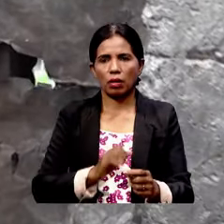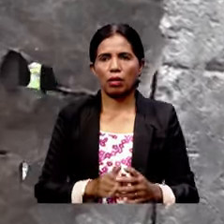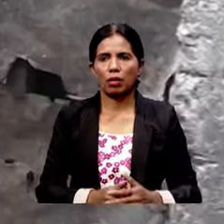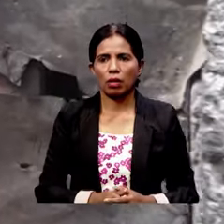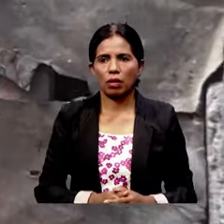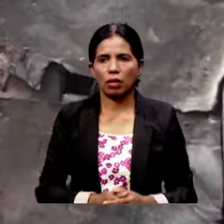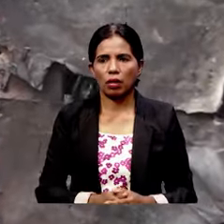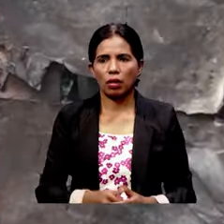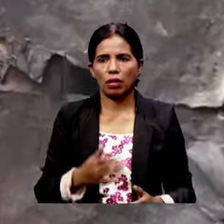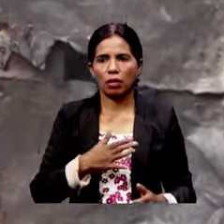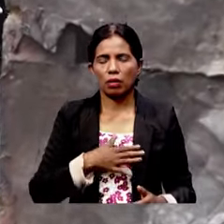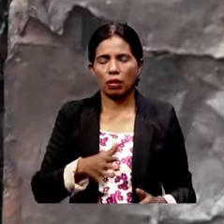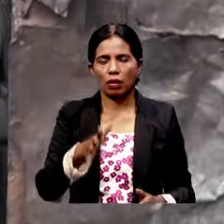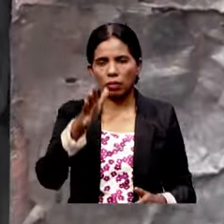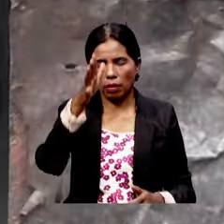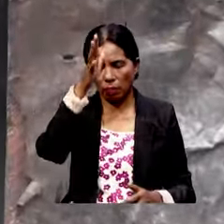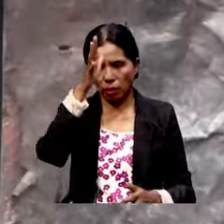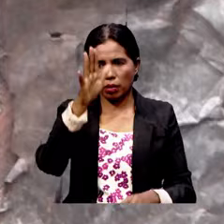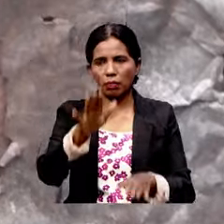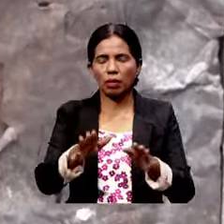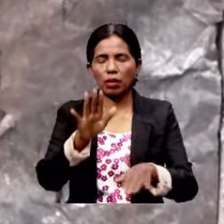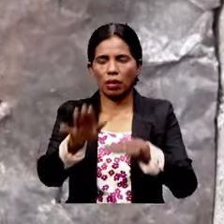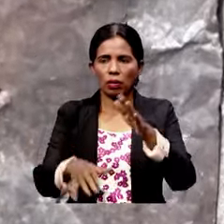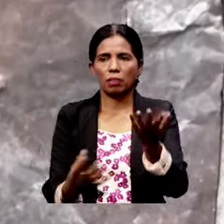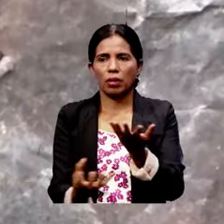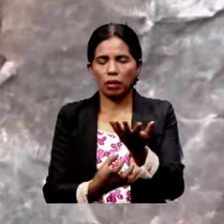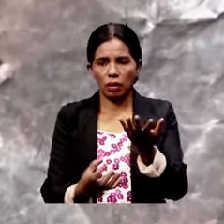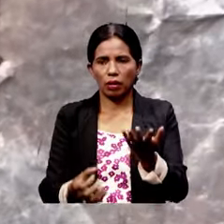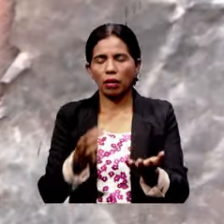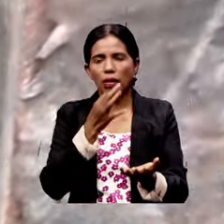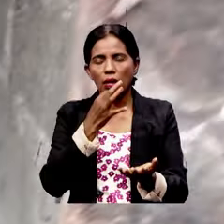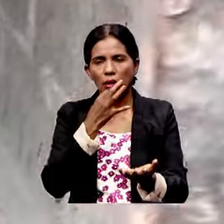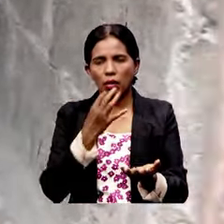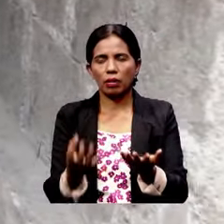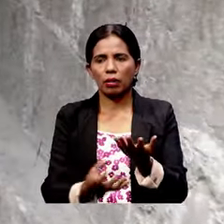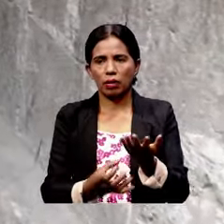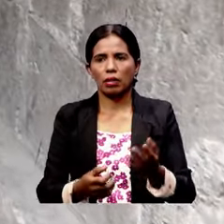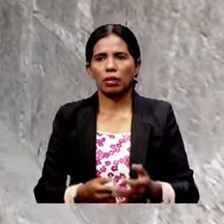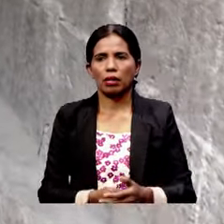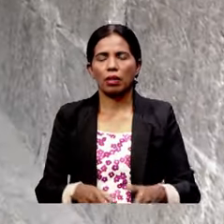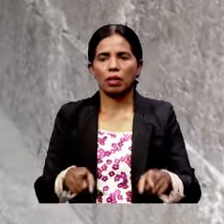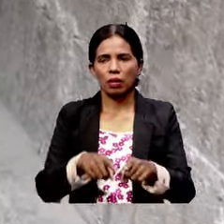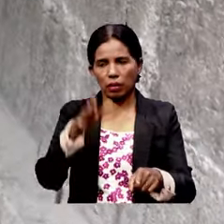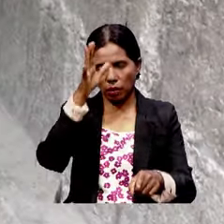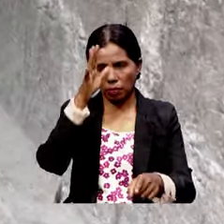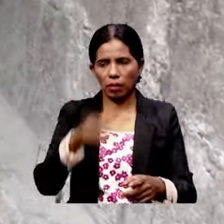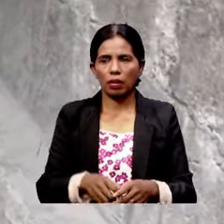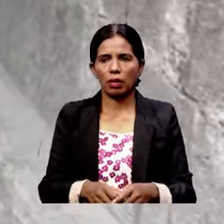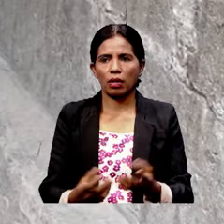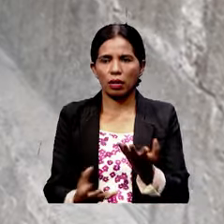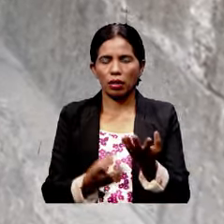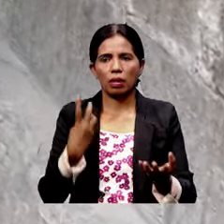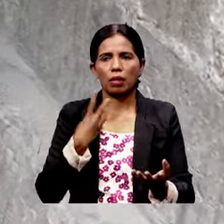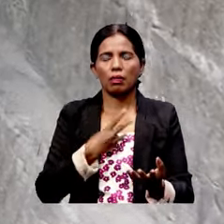ne han pai ma kida laona mai te han be tasak oke nundar aman han tasak ami